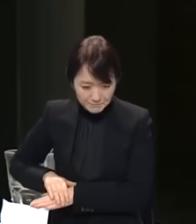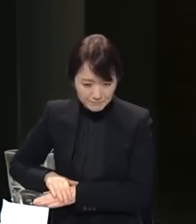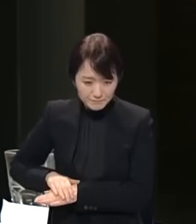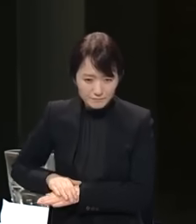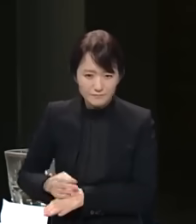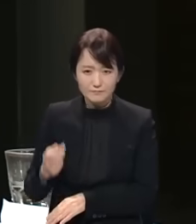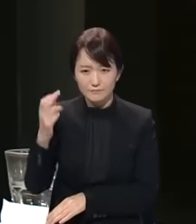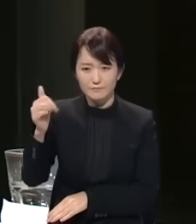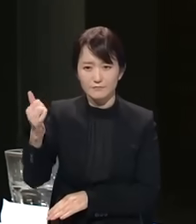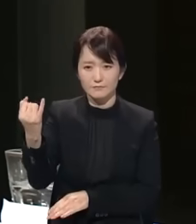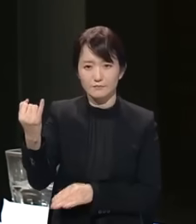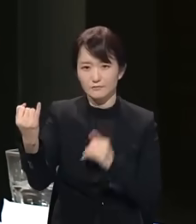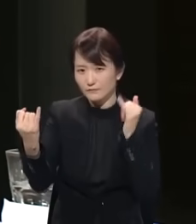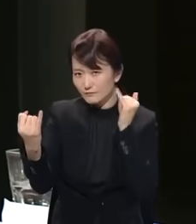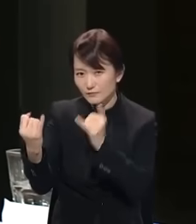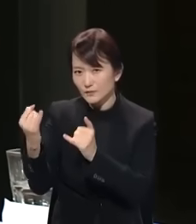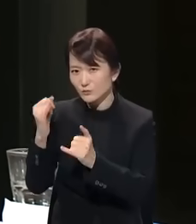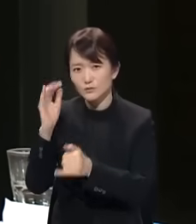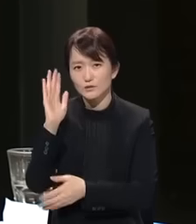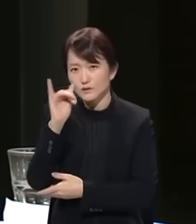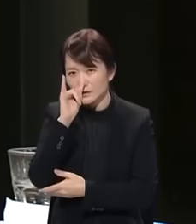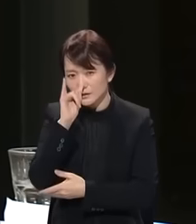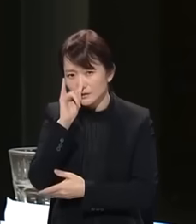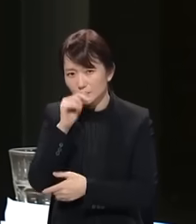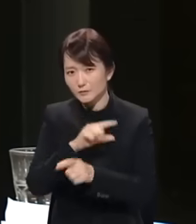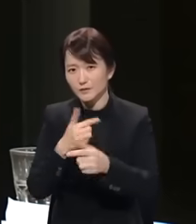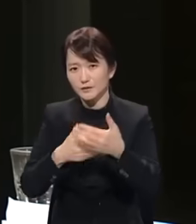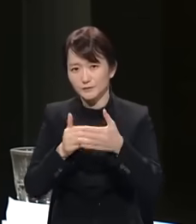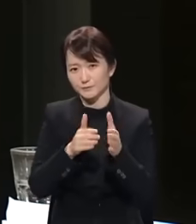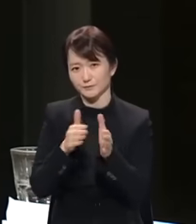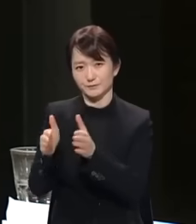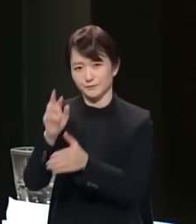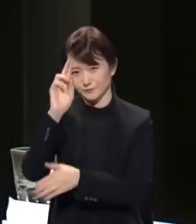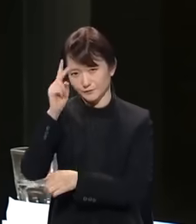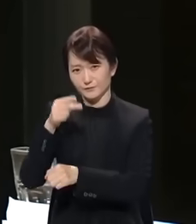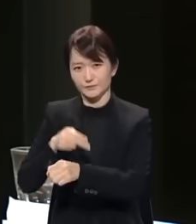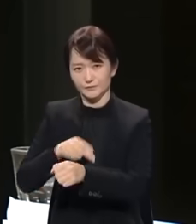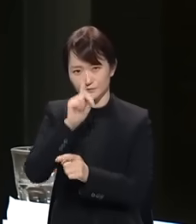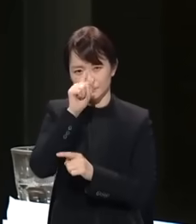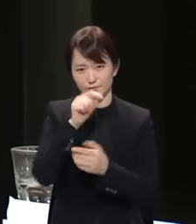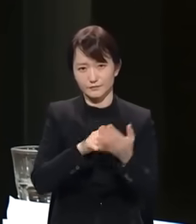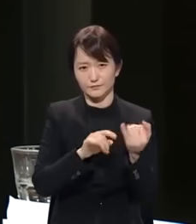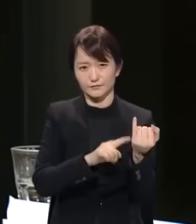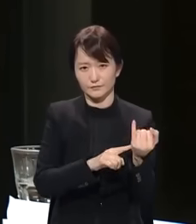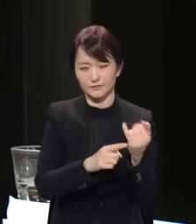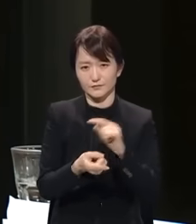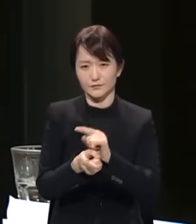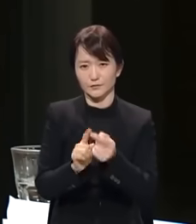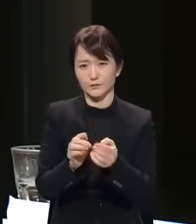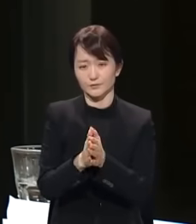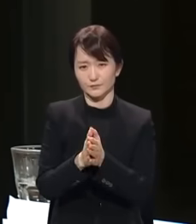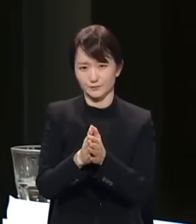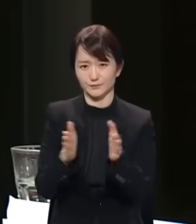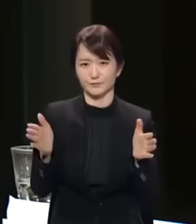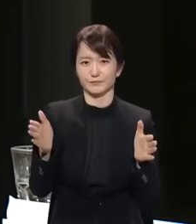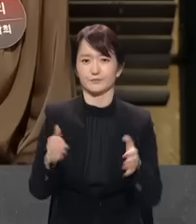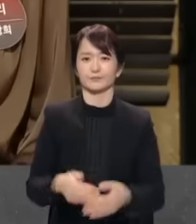했답니다. 자, 어떤 이야기가 오갔는지 별별 극장으로 준비했는데요. 박상희 교수, 이재현 기자가 준비했습니다. 레디